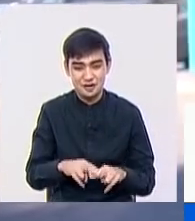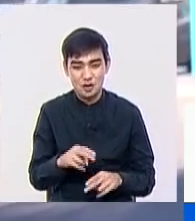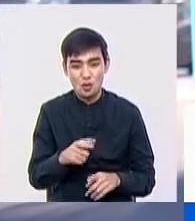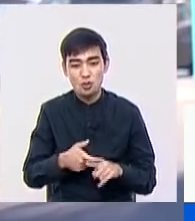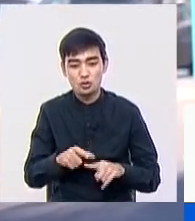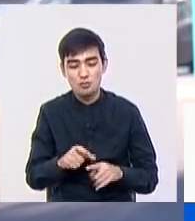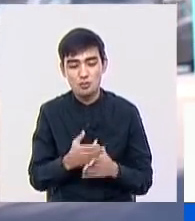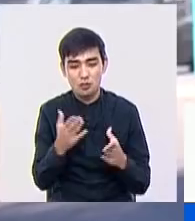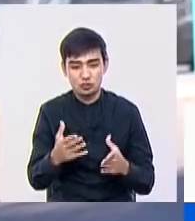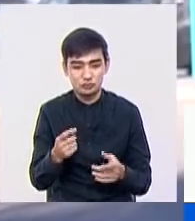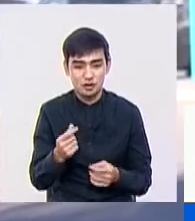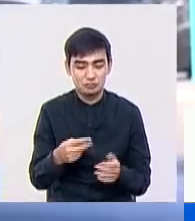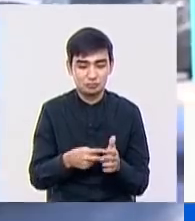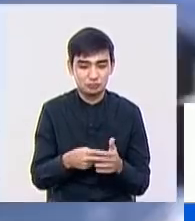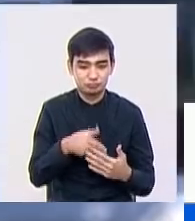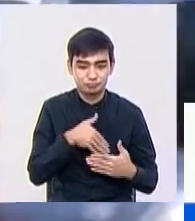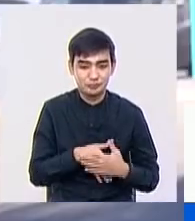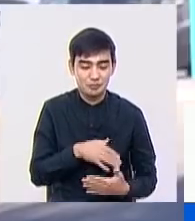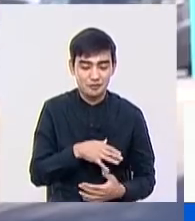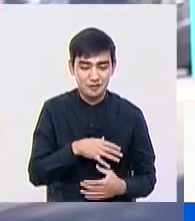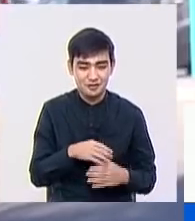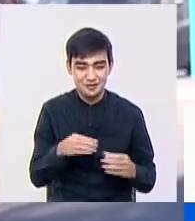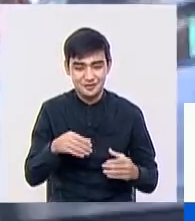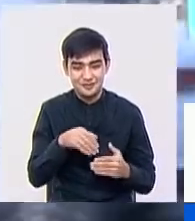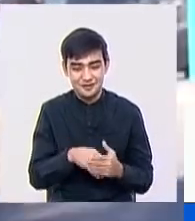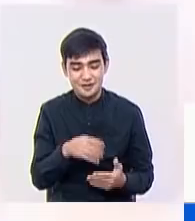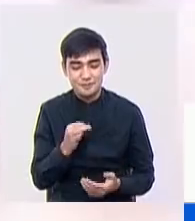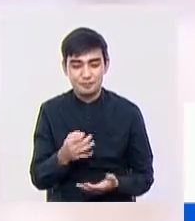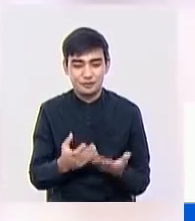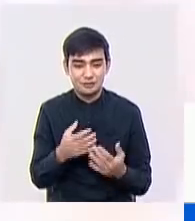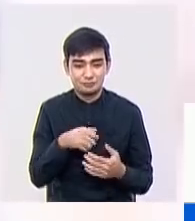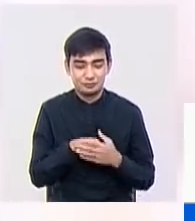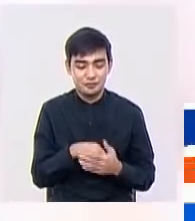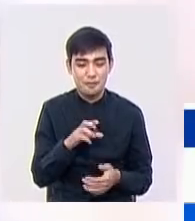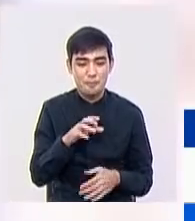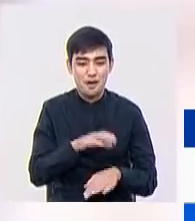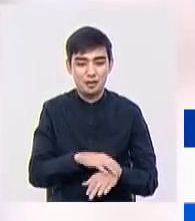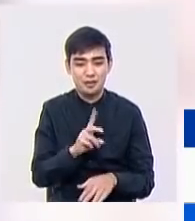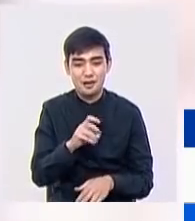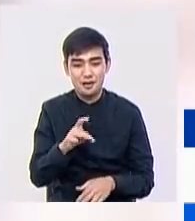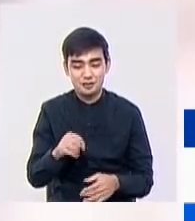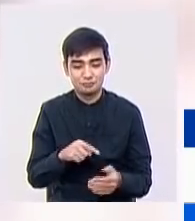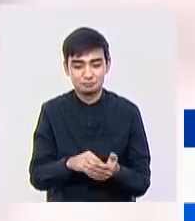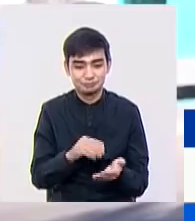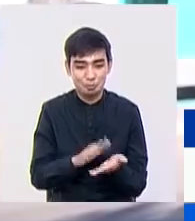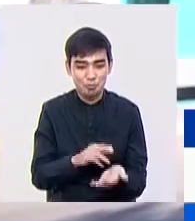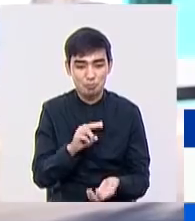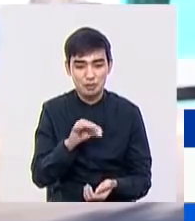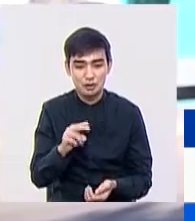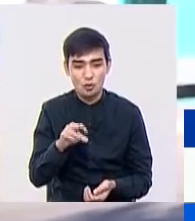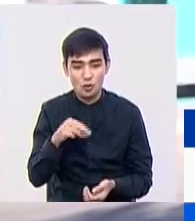очень большие, крупные суммы держали в кошельках, либо держат банковские карты и туда приклеивают